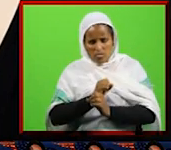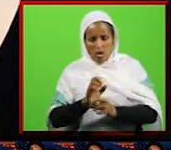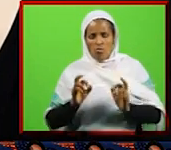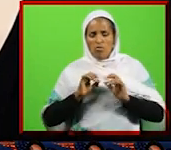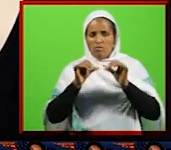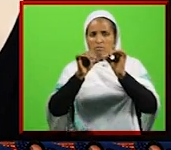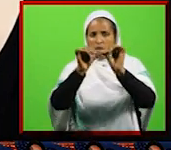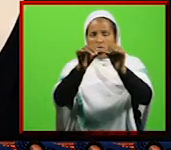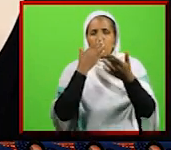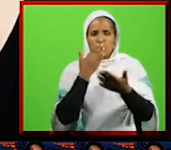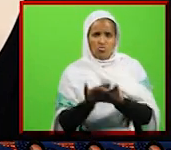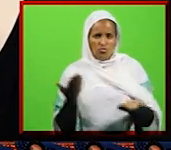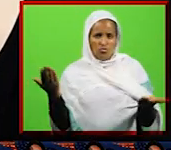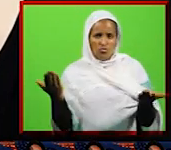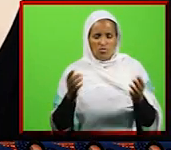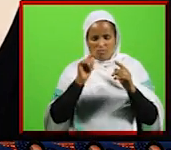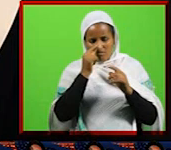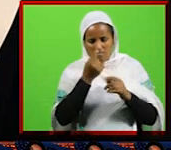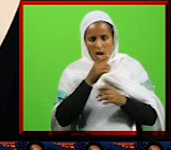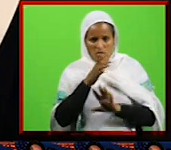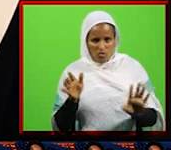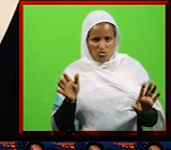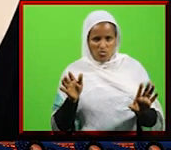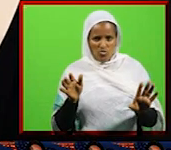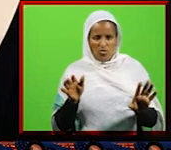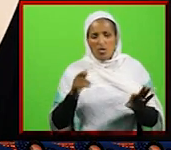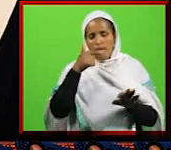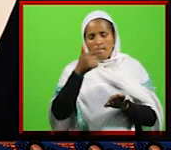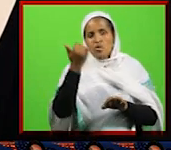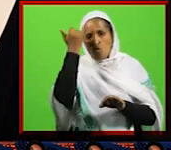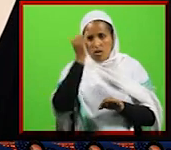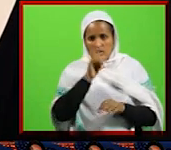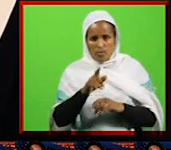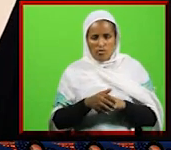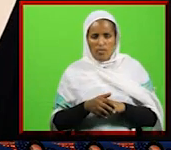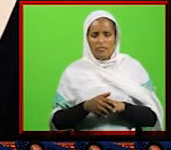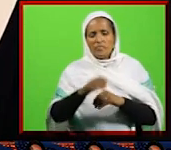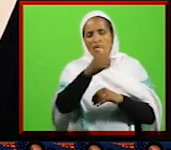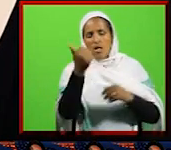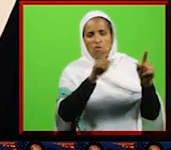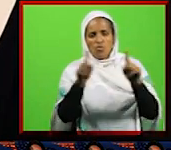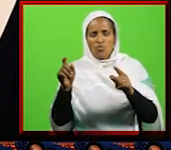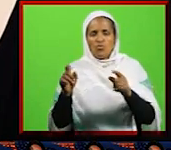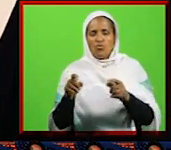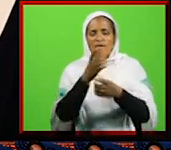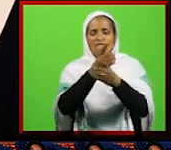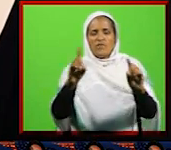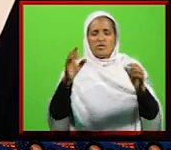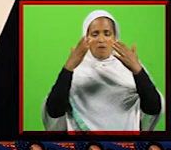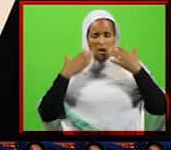ቢቀጥል ባይሰለቹ የሚለው ነገር ነው። ሌላው የፍትህ አካላት አሁን